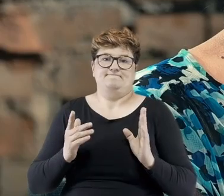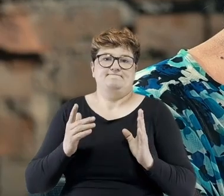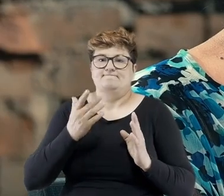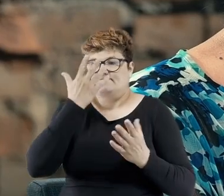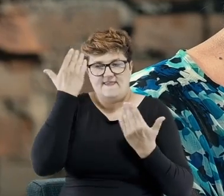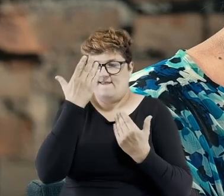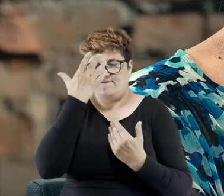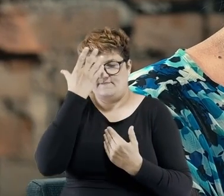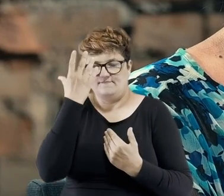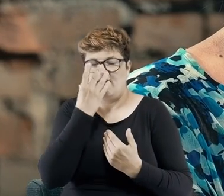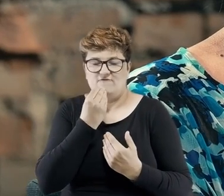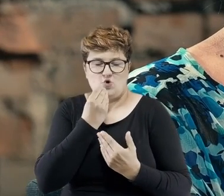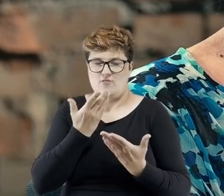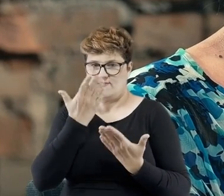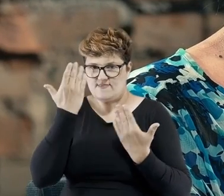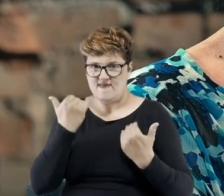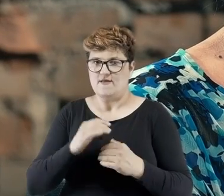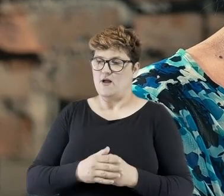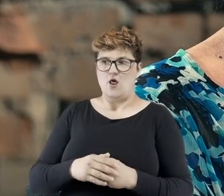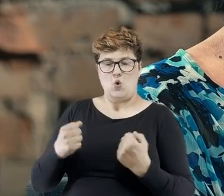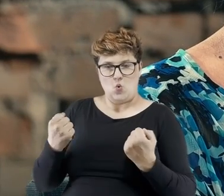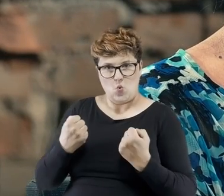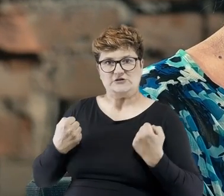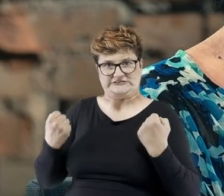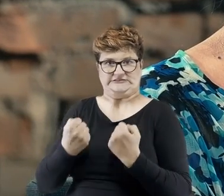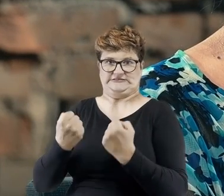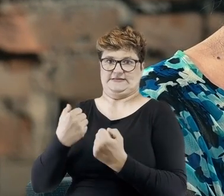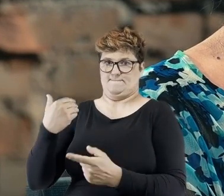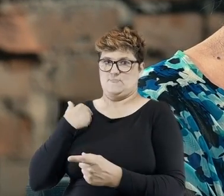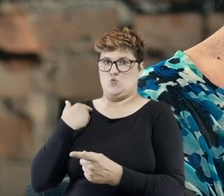natomiast do końca nie wiem, jak to wyglądało, no ale rzeczywiście oddawała się bardzo mocno